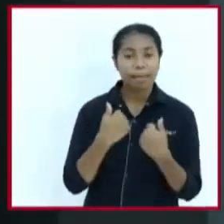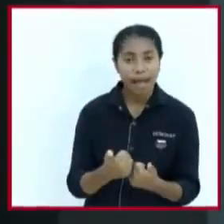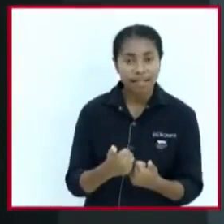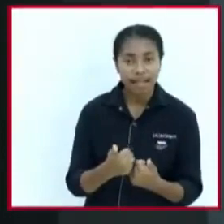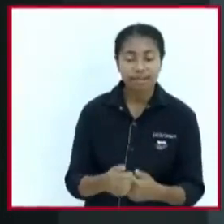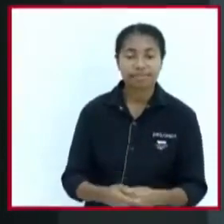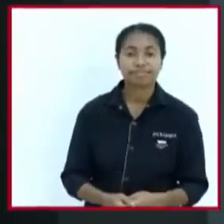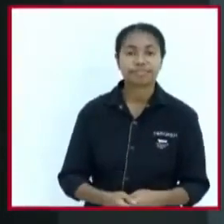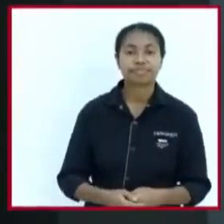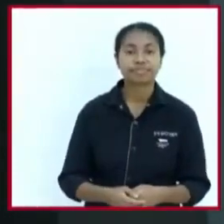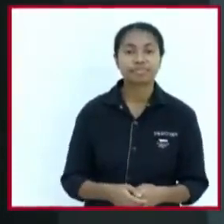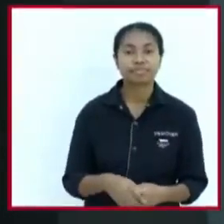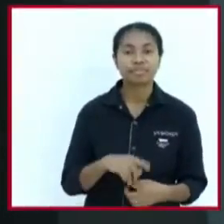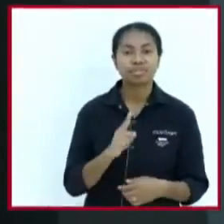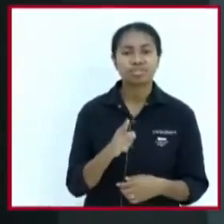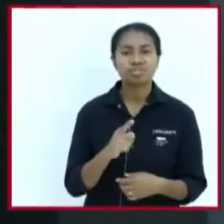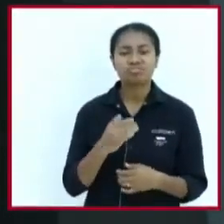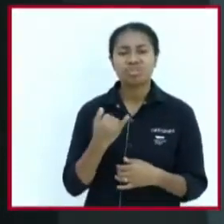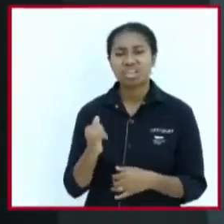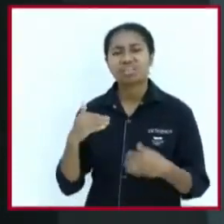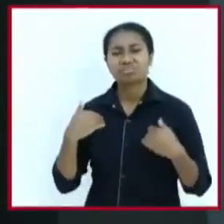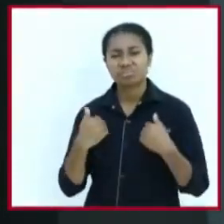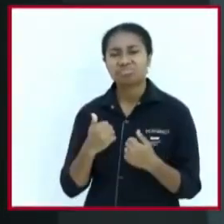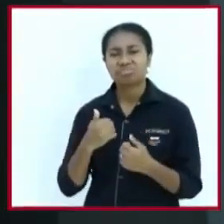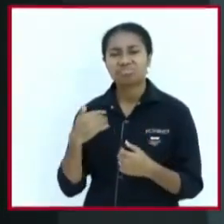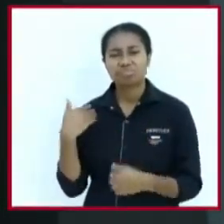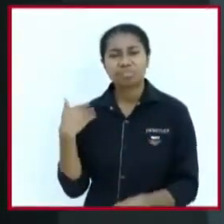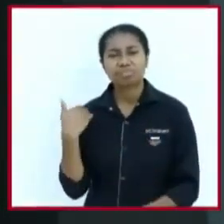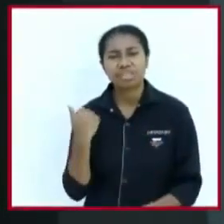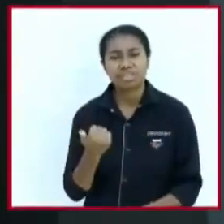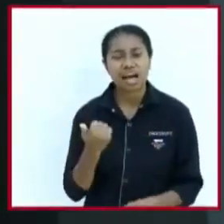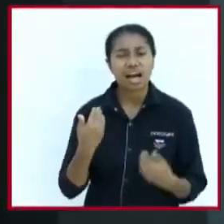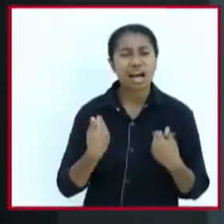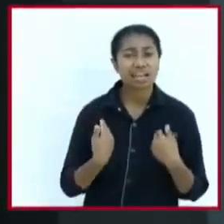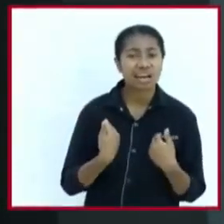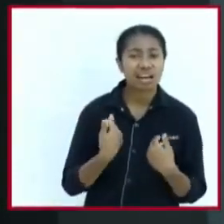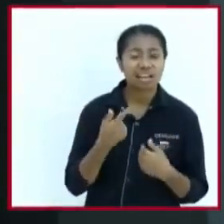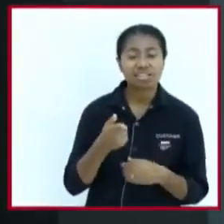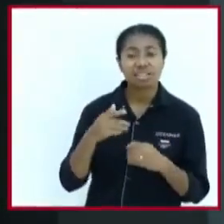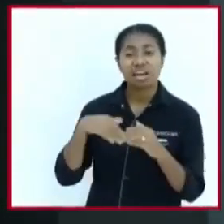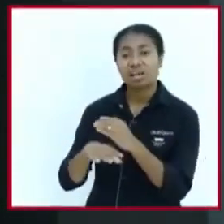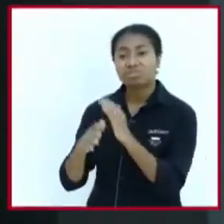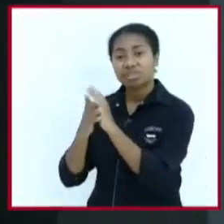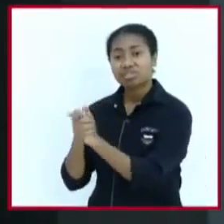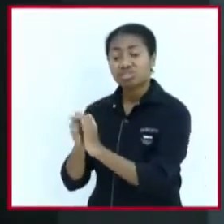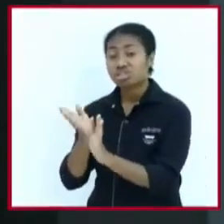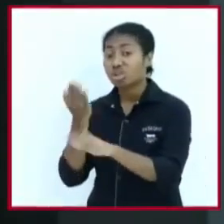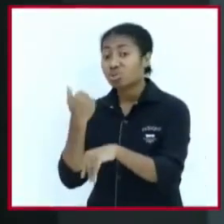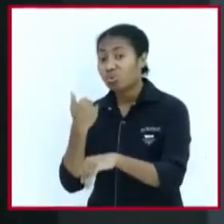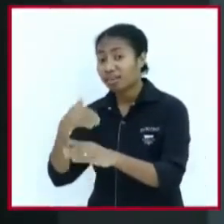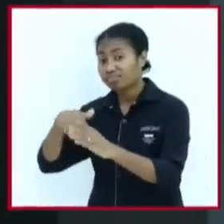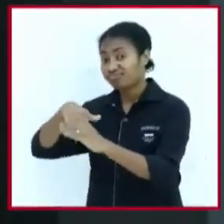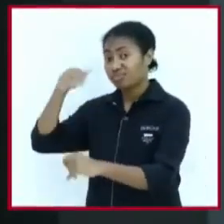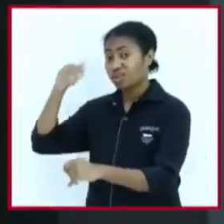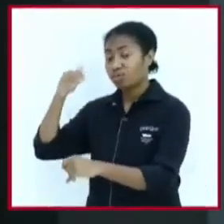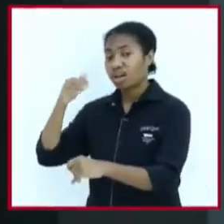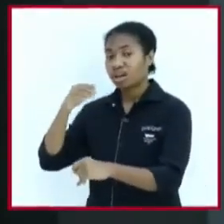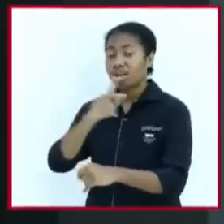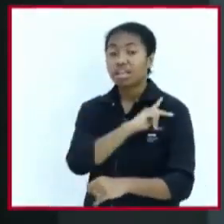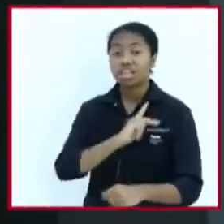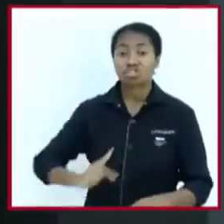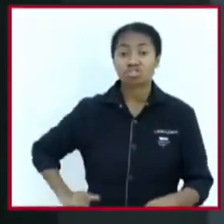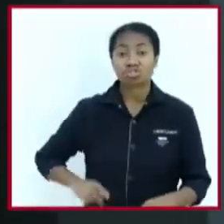orang Jujur hanya bisa ada di dalam kekristenan di dalam Kristus di luar Kristus di luar kekristenan